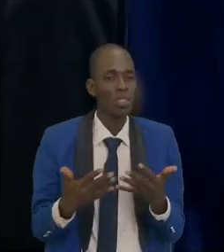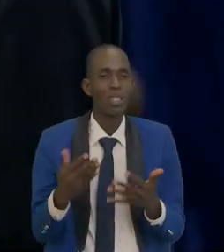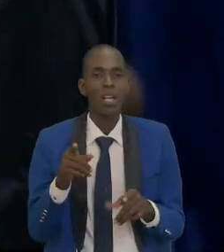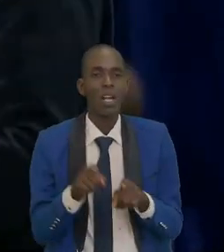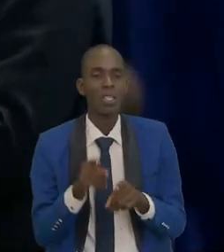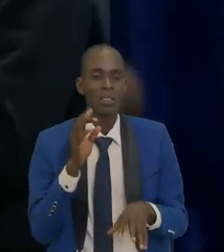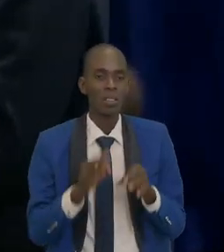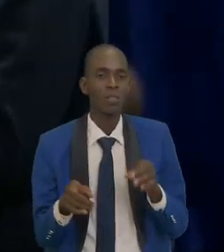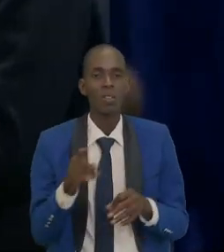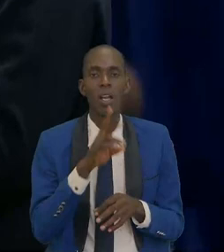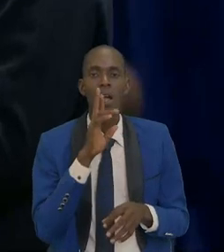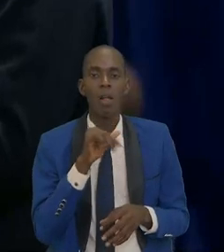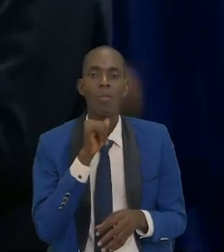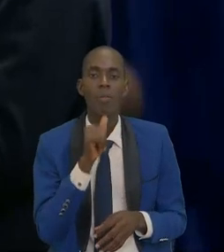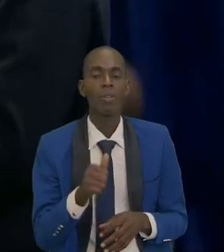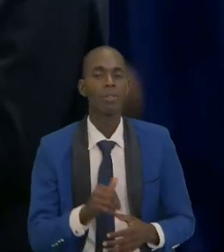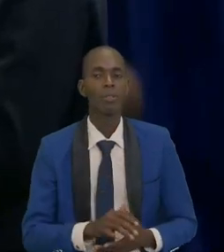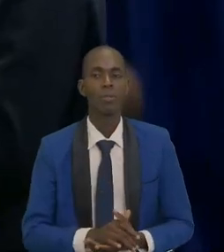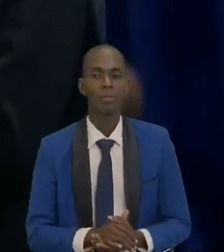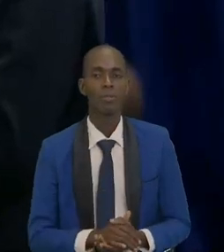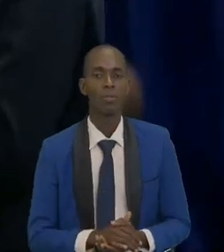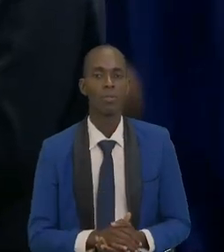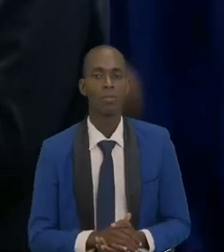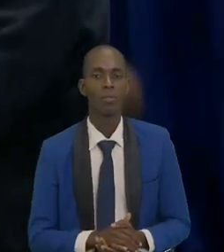si elles étaient.